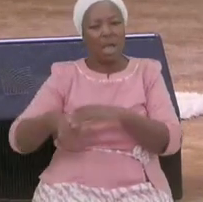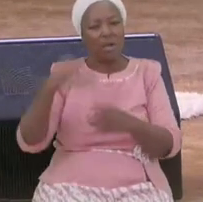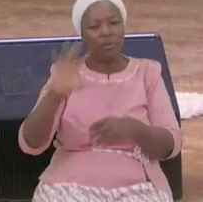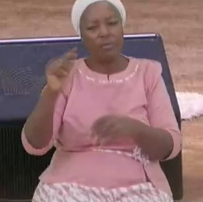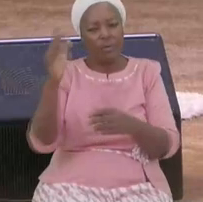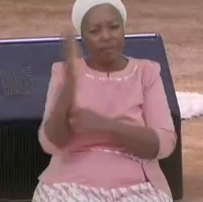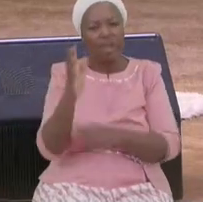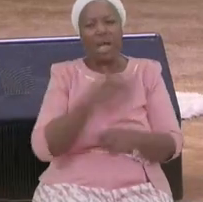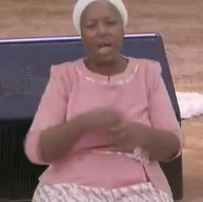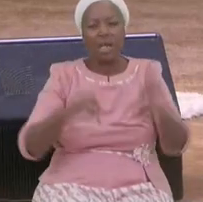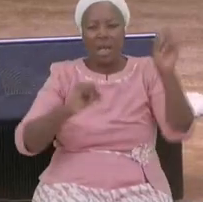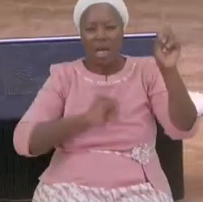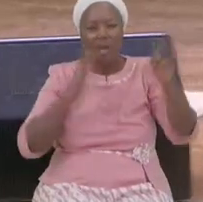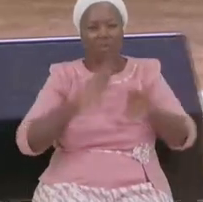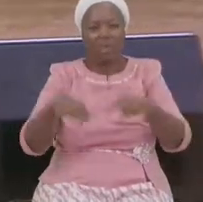de chair.